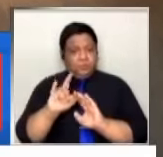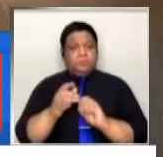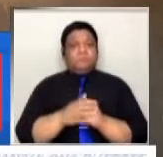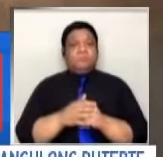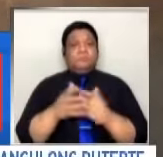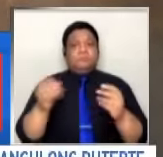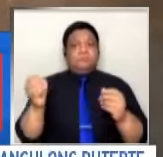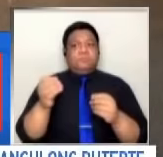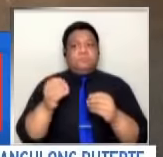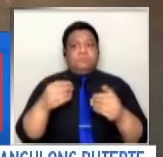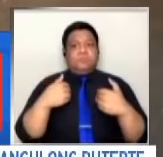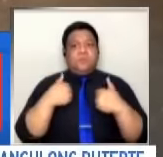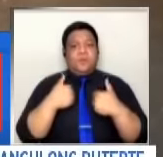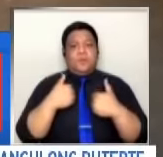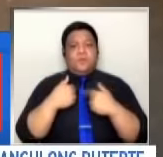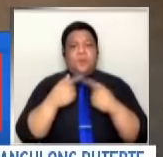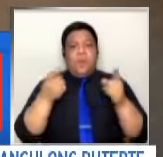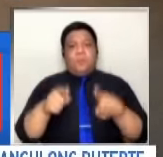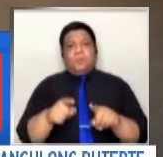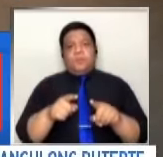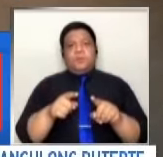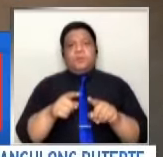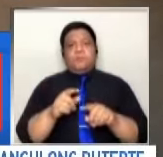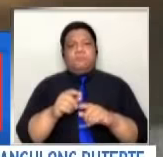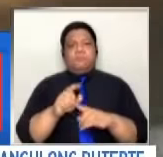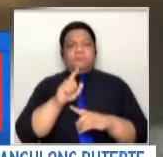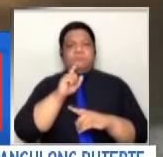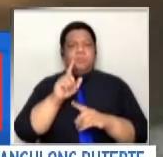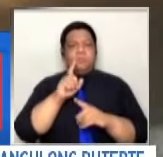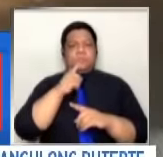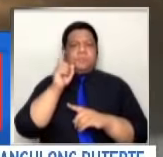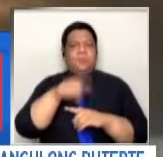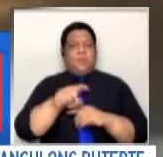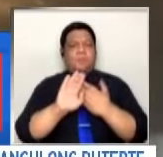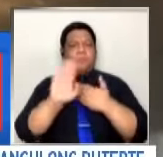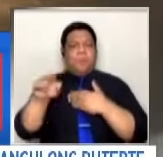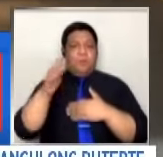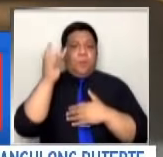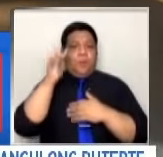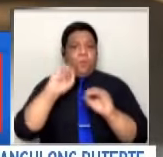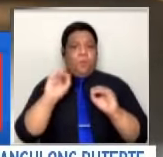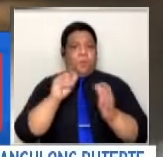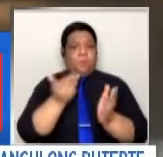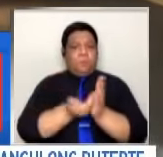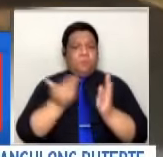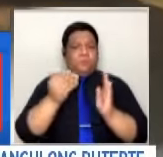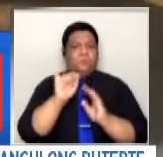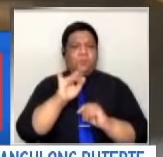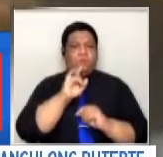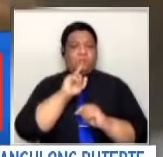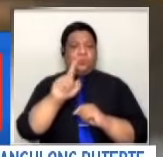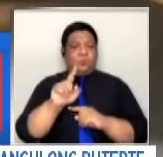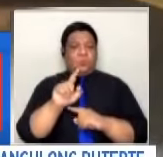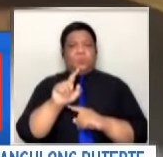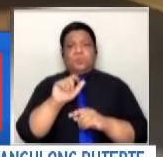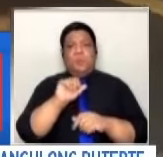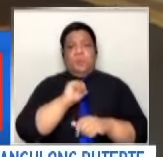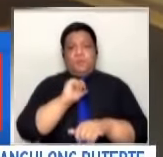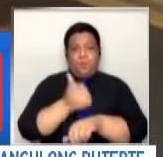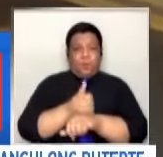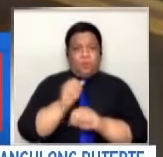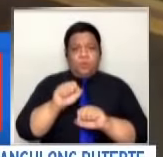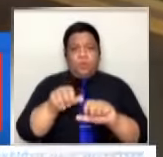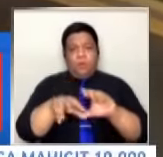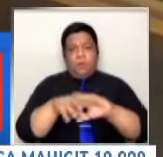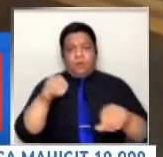meron po kasing instances na pinapapalit po talaga dahil wala pong proof kung sila po ay upper po. Mga 200 din po na mga maumayan po